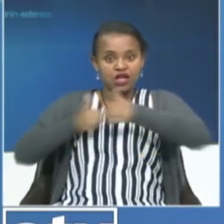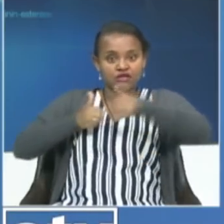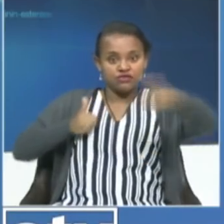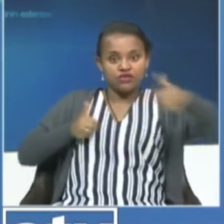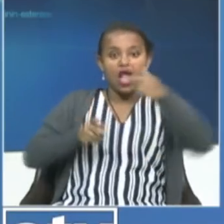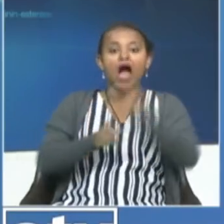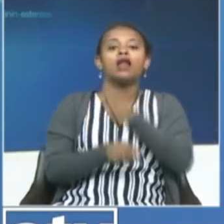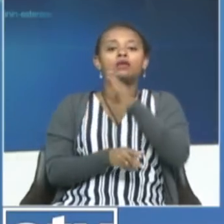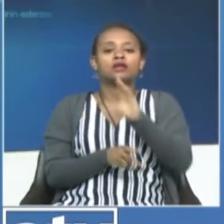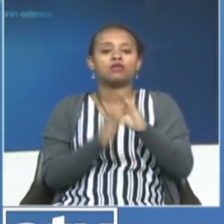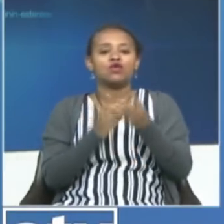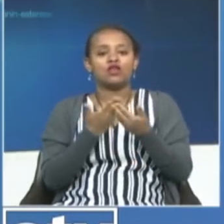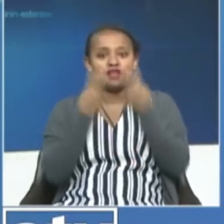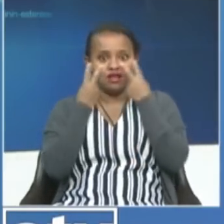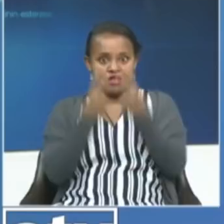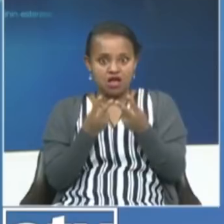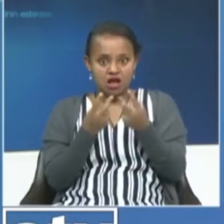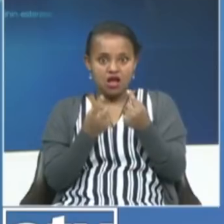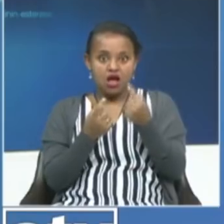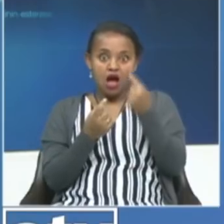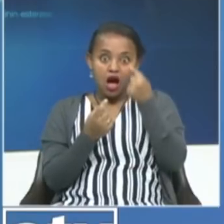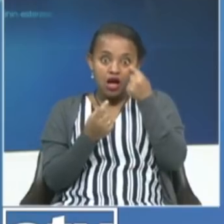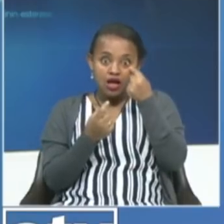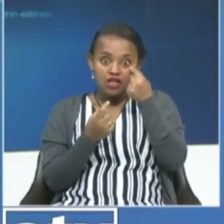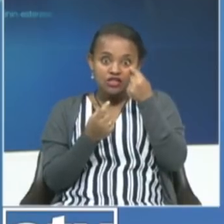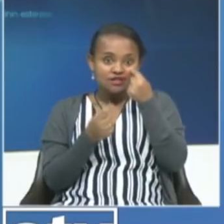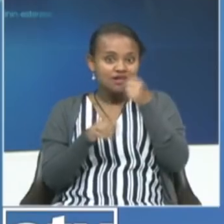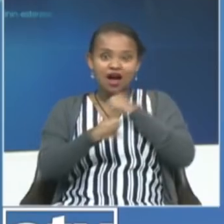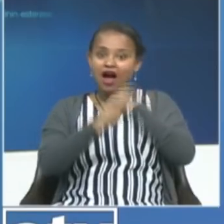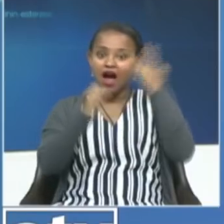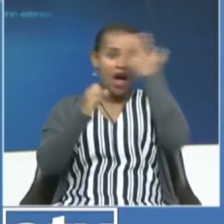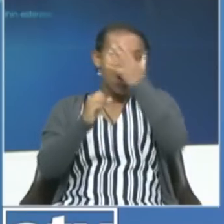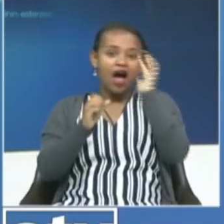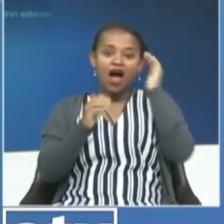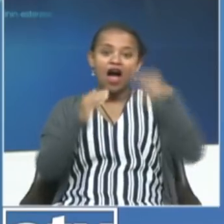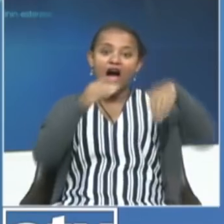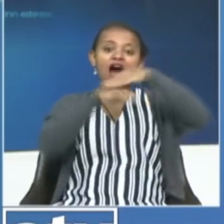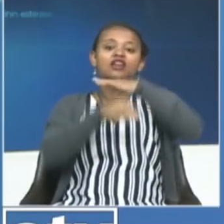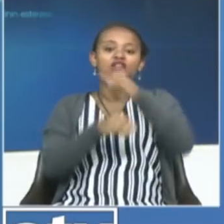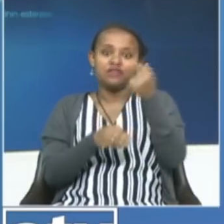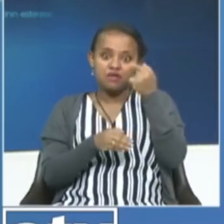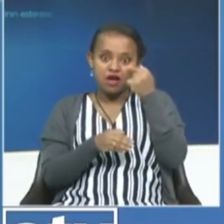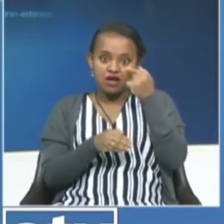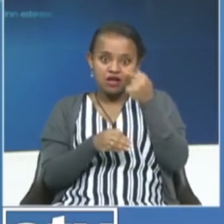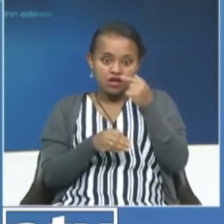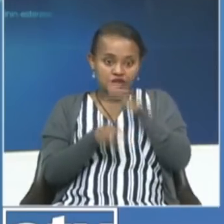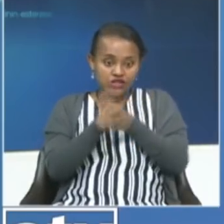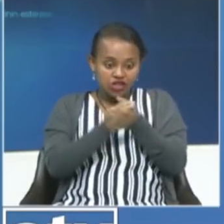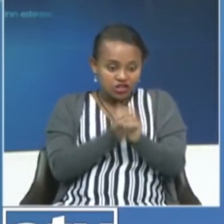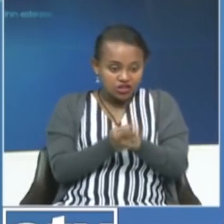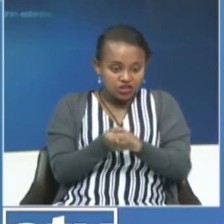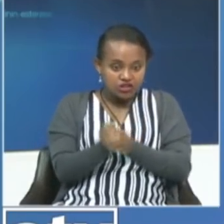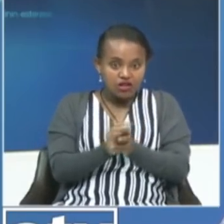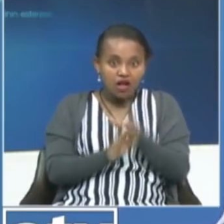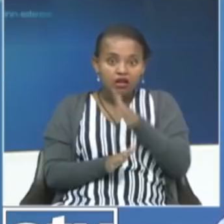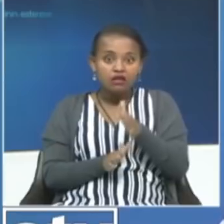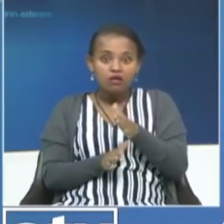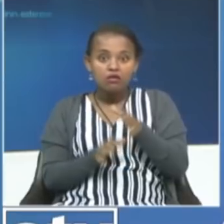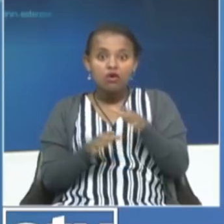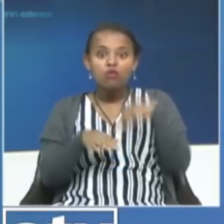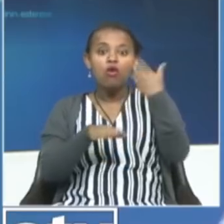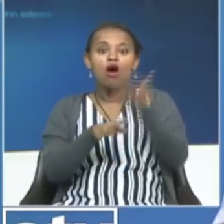ሁኔታዎች ይታያሉ። ይሄ ማለት አይንን አልተከላከልንም አልሸፈንንም በዛ በኩል ሊመጣ ይችላል። እጃችን ካልታጠብን በኋላ